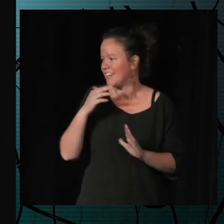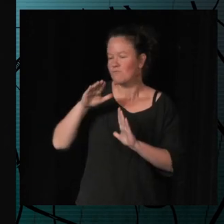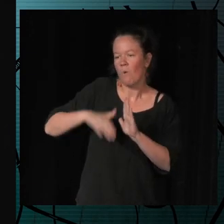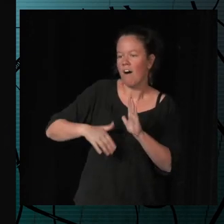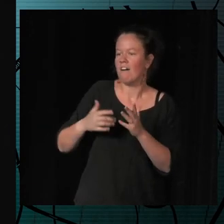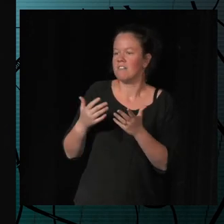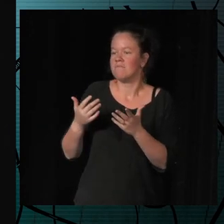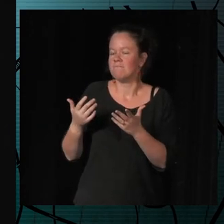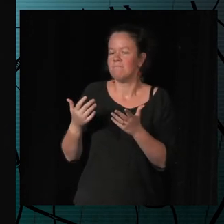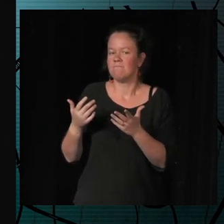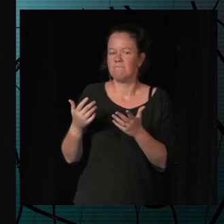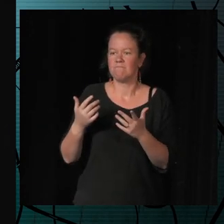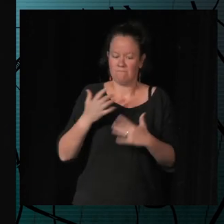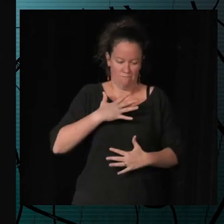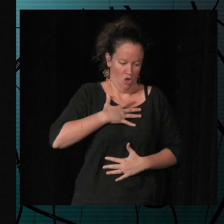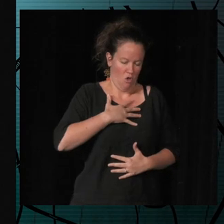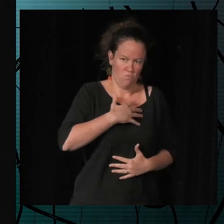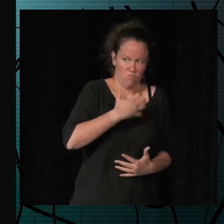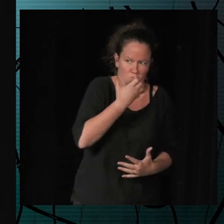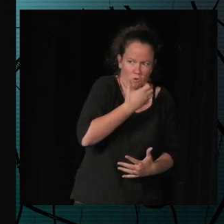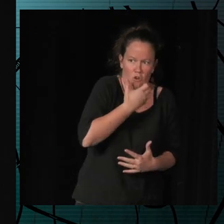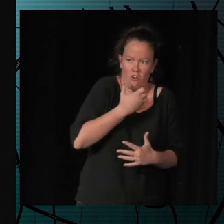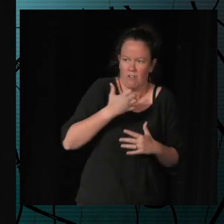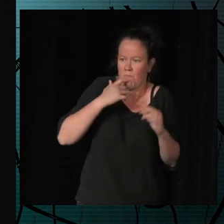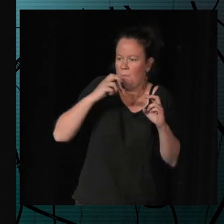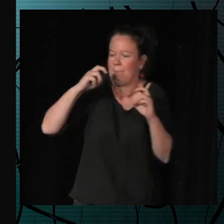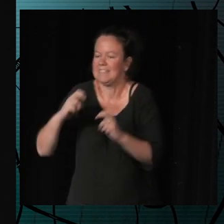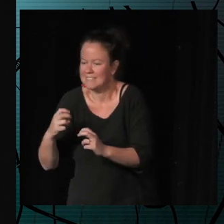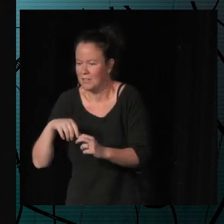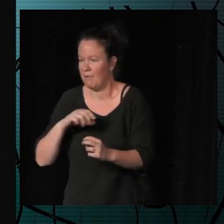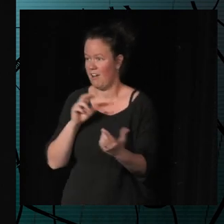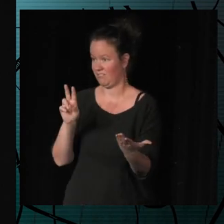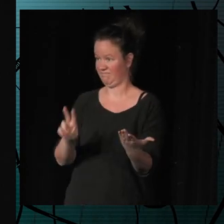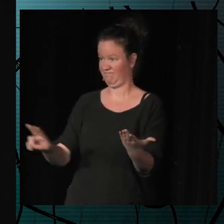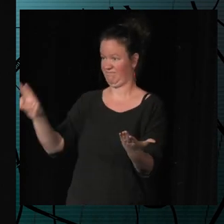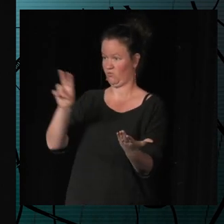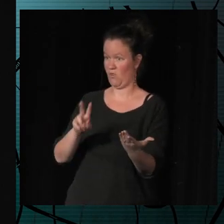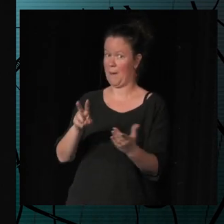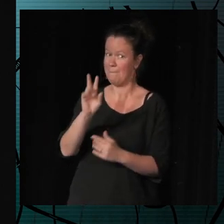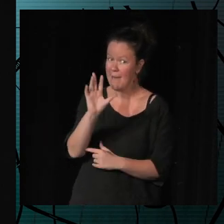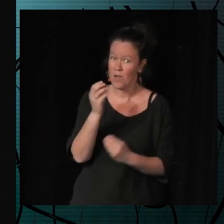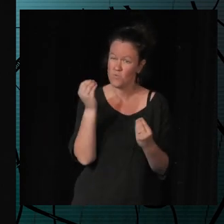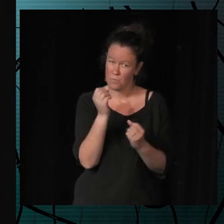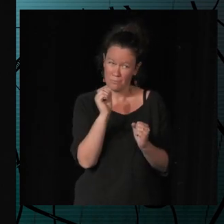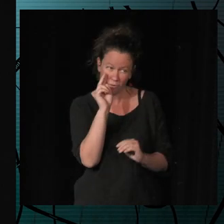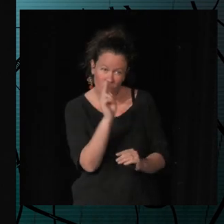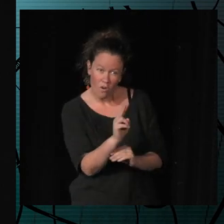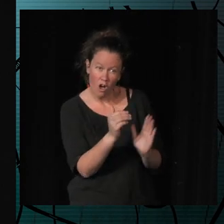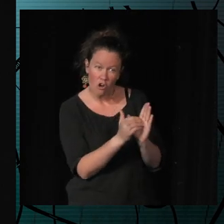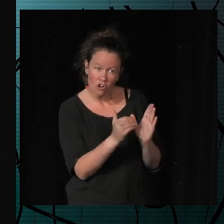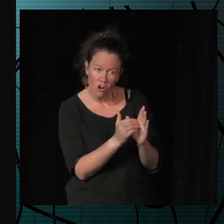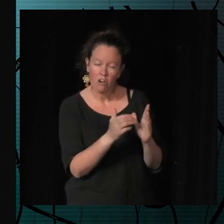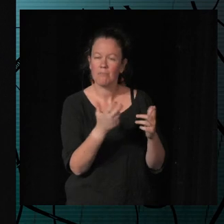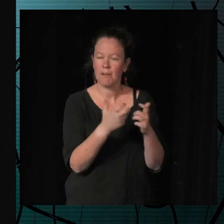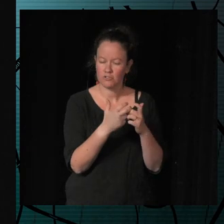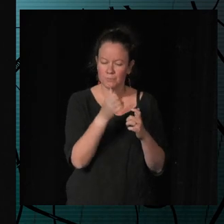l'horreur et c'est vrai que c'est quelque chose qu'on rencontre beaucoup dans les petits jeux indépendant mais qui ont accès à des gros moteurs